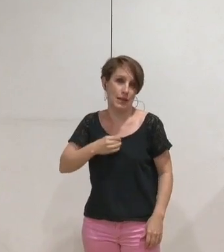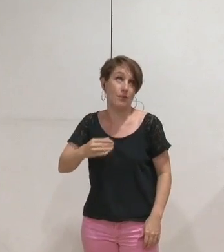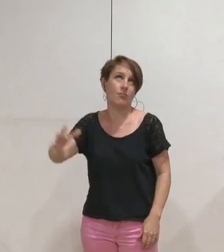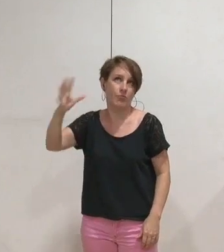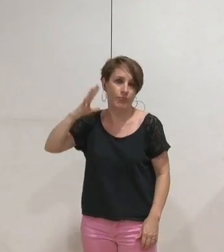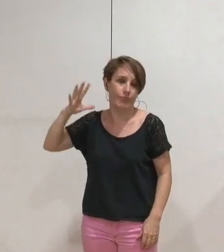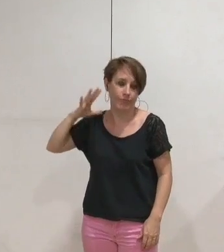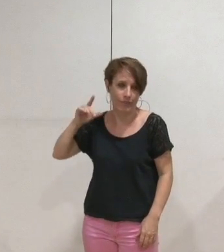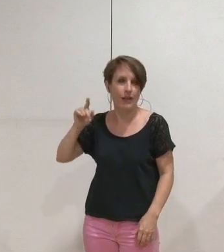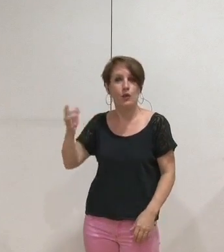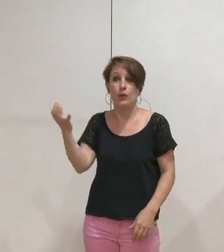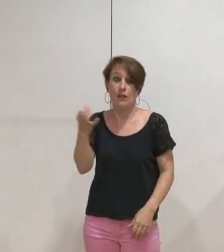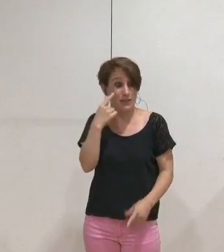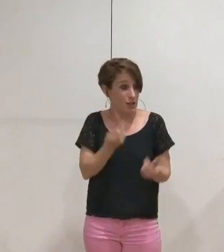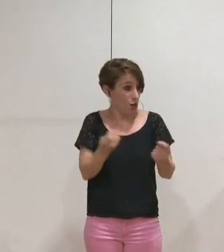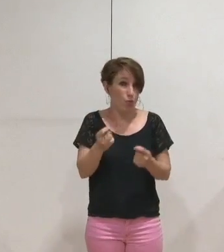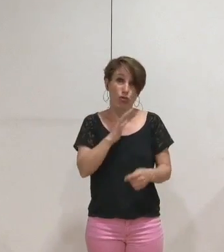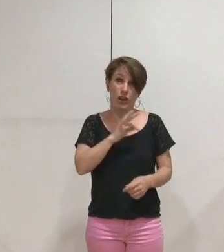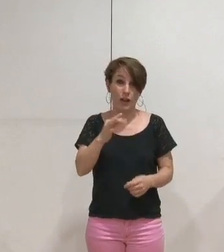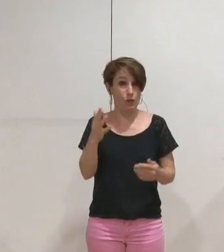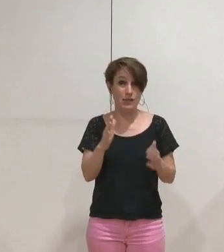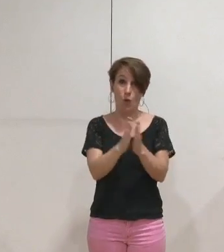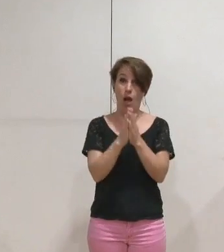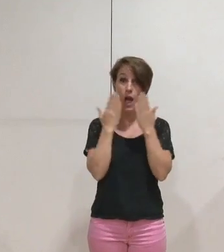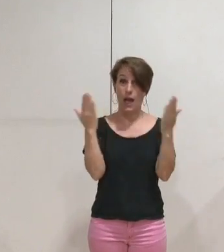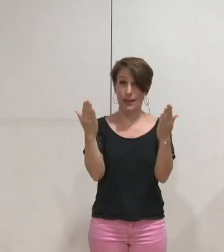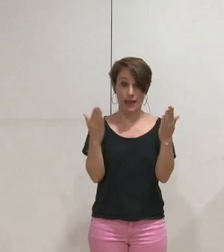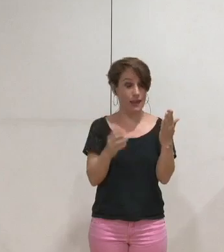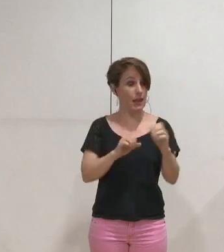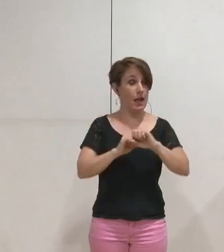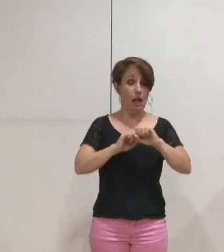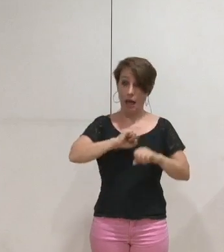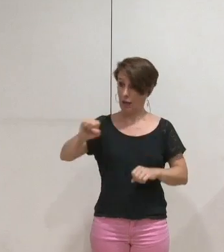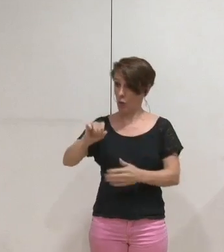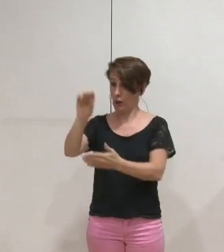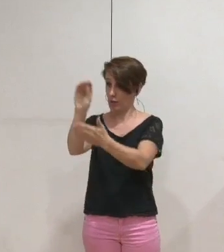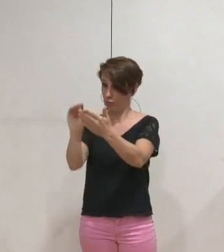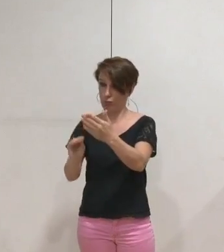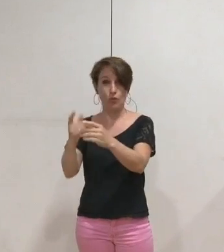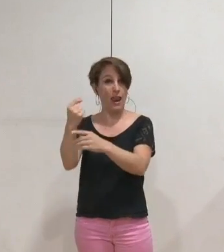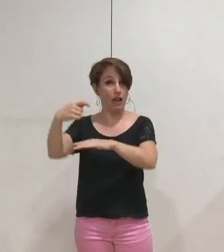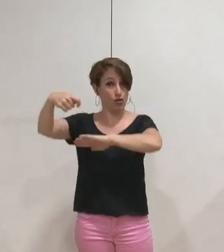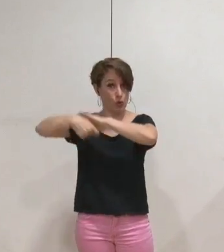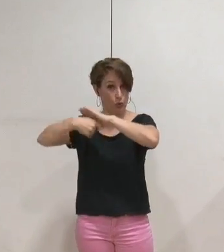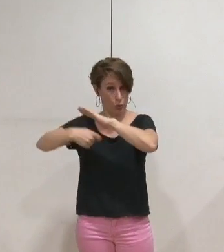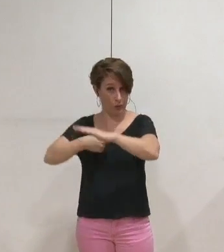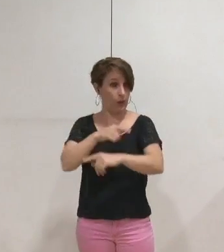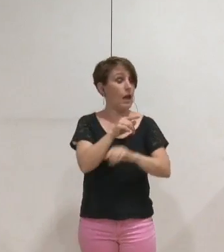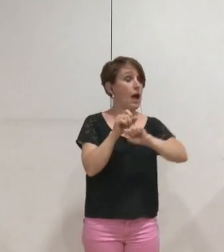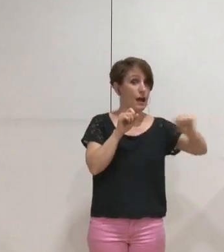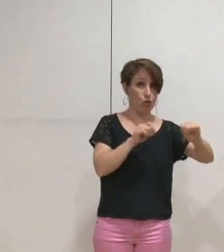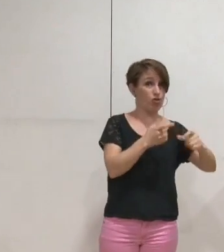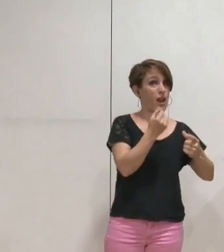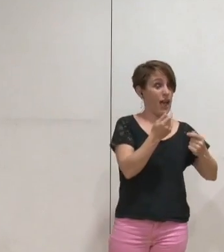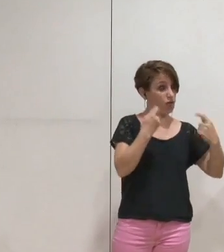suffisait d'un cahier d'écolier et sur la page de droite on mettait l'argent qui rentrait et sur la page de gauche l'argent qui dépensait